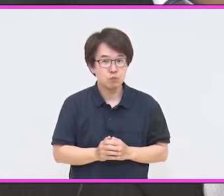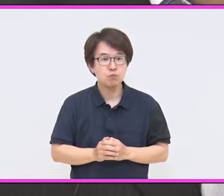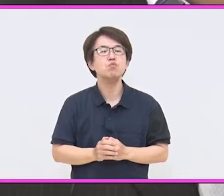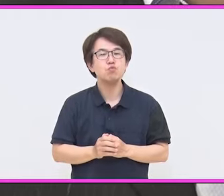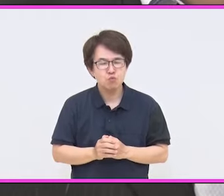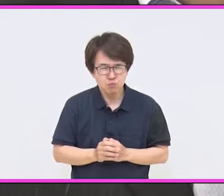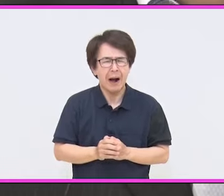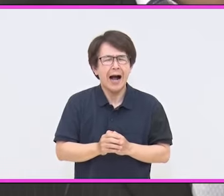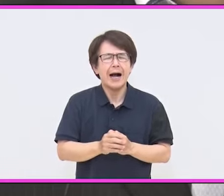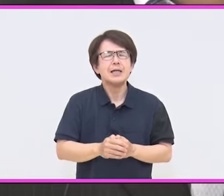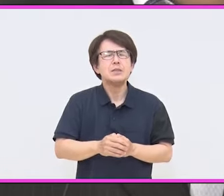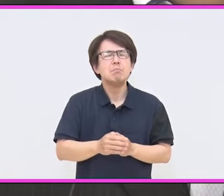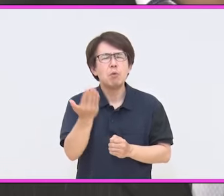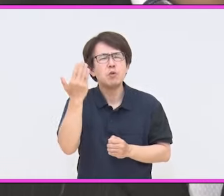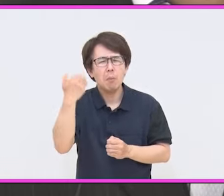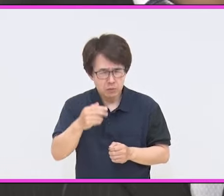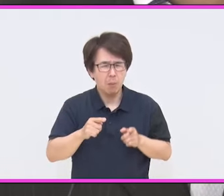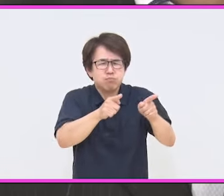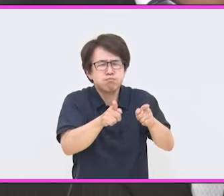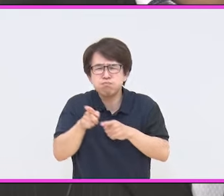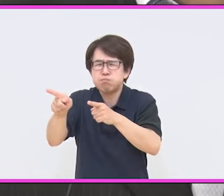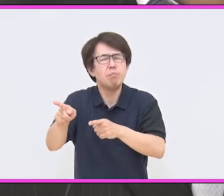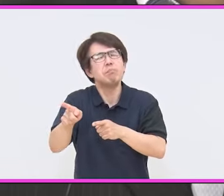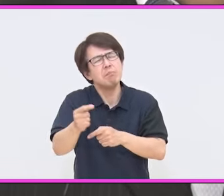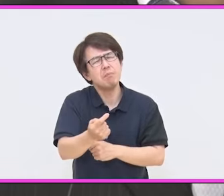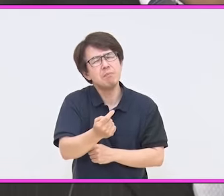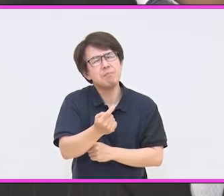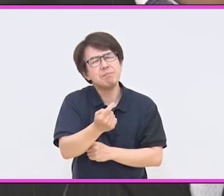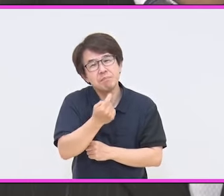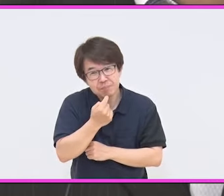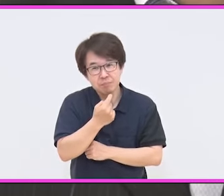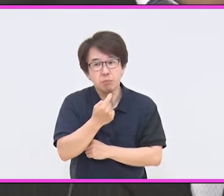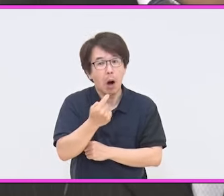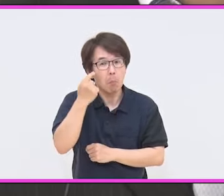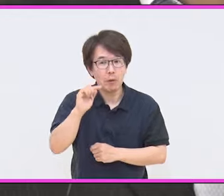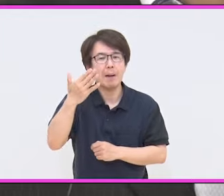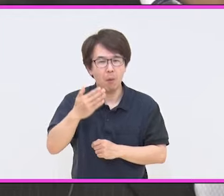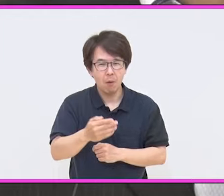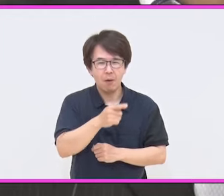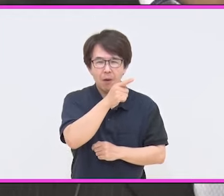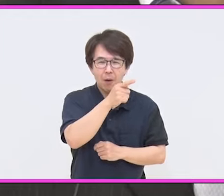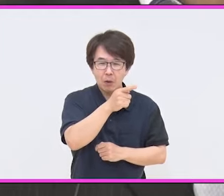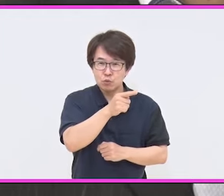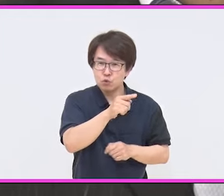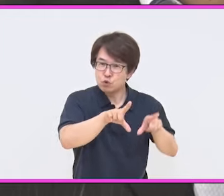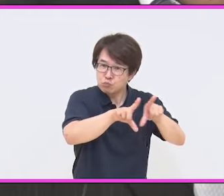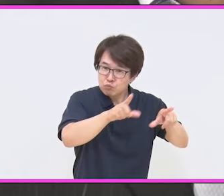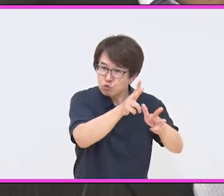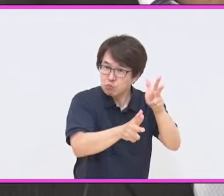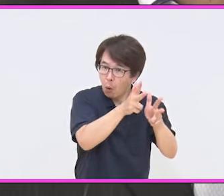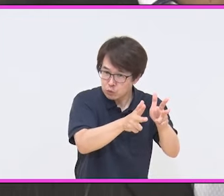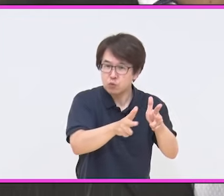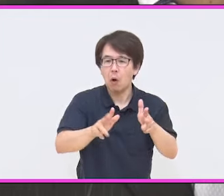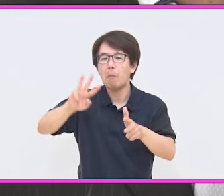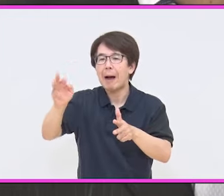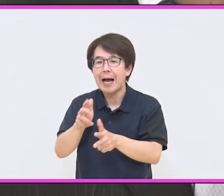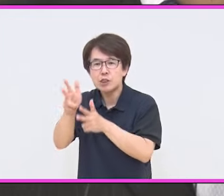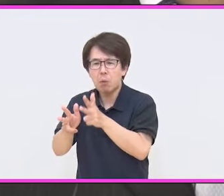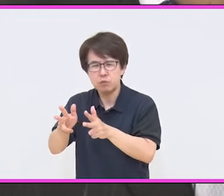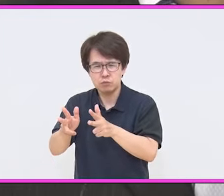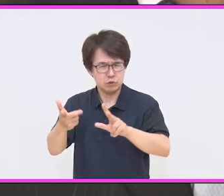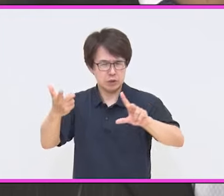難するべきものじゃないと思うんですけど、そもそも論が、ただやっぱそこの感覚が違うっていうことはじゃあどういうことなんだ